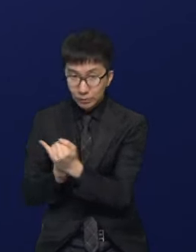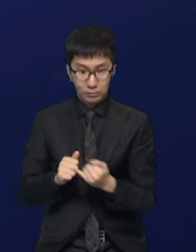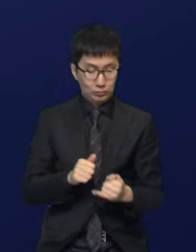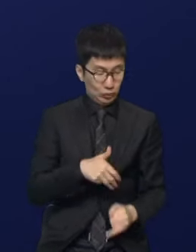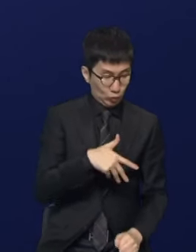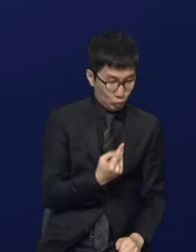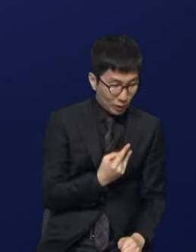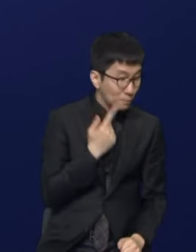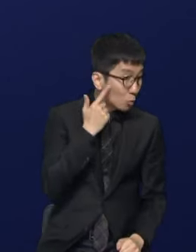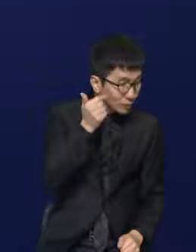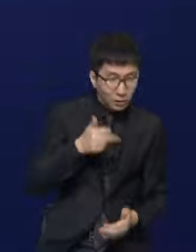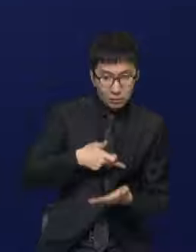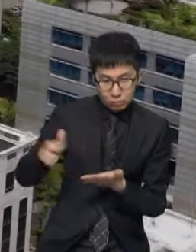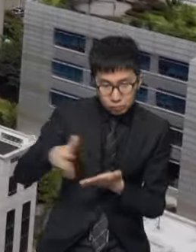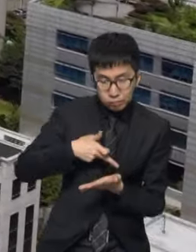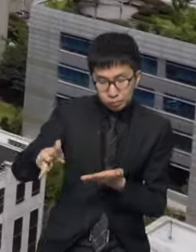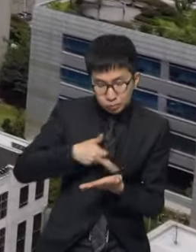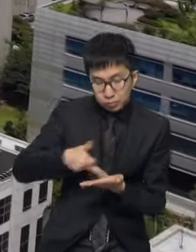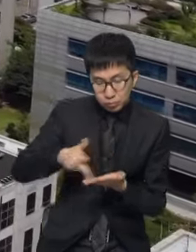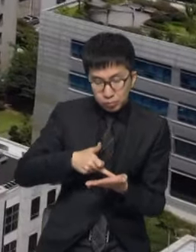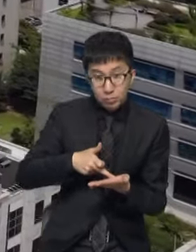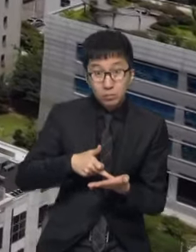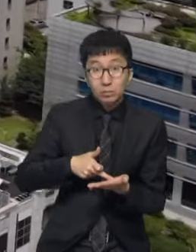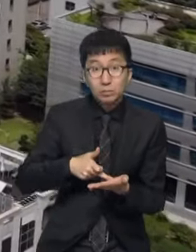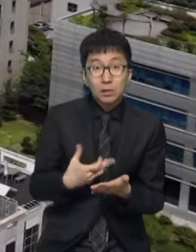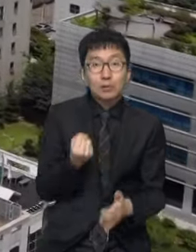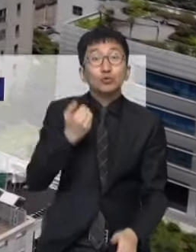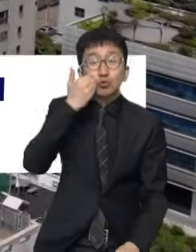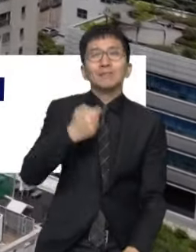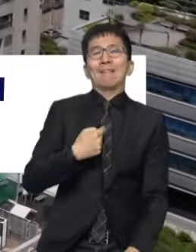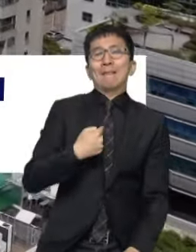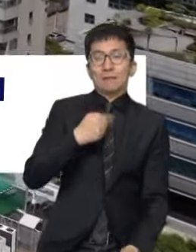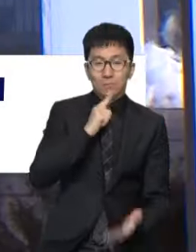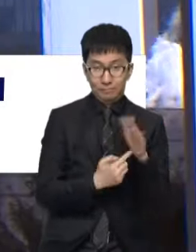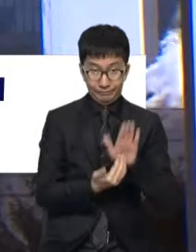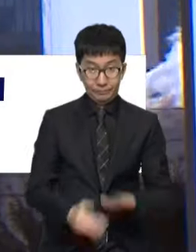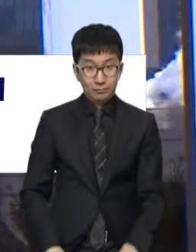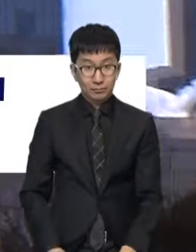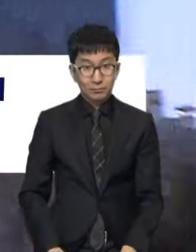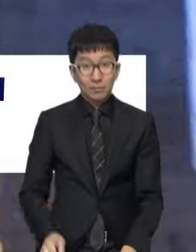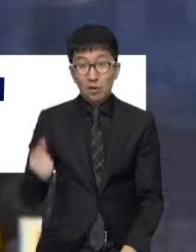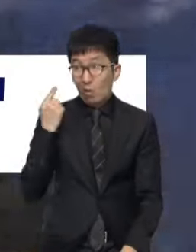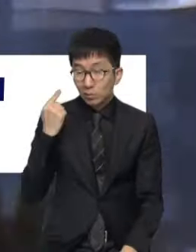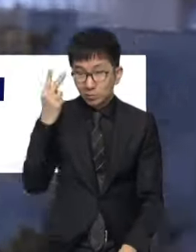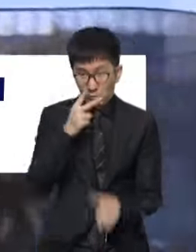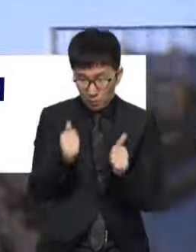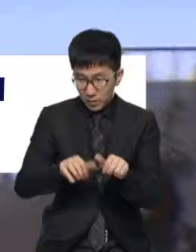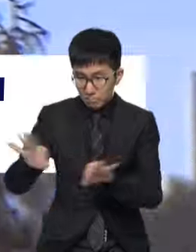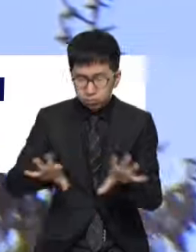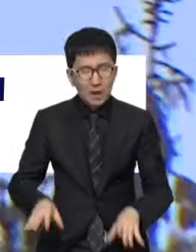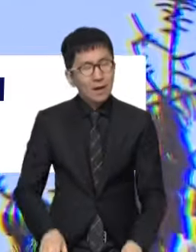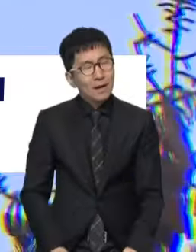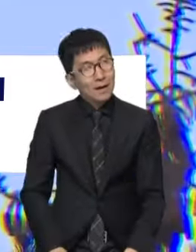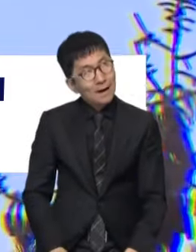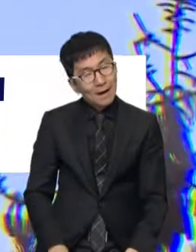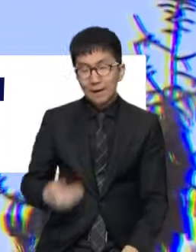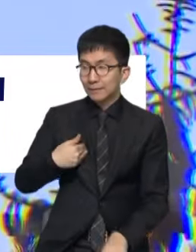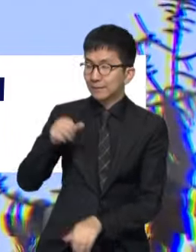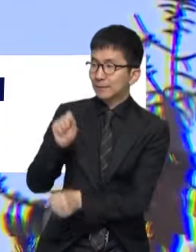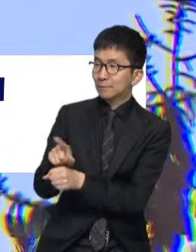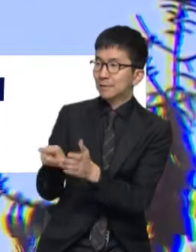내역을 갖고 있다고 주장했습니다. 다만 어제 발표된 고위 간부 인사로 검찰을 믿을 수 없게 됐다며 전체 자료는